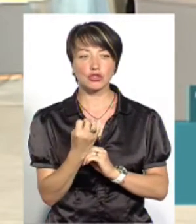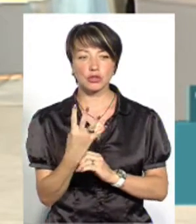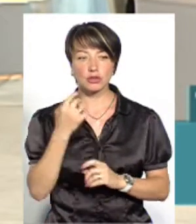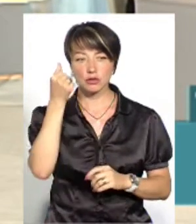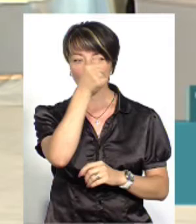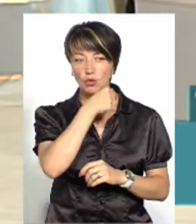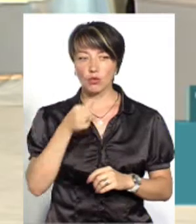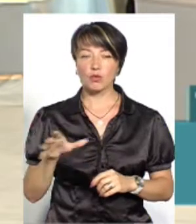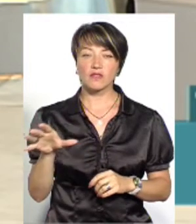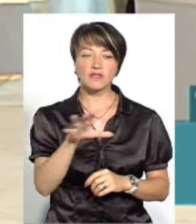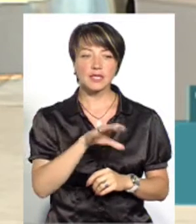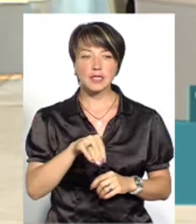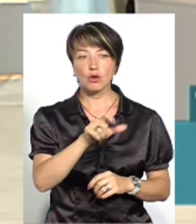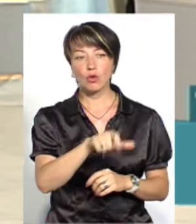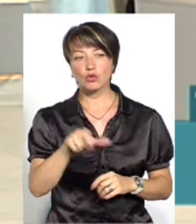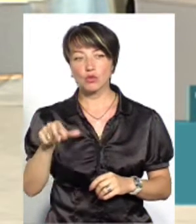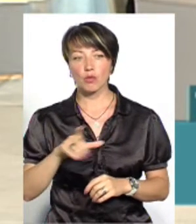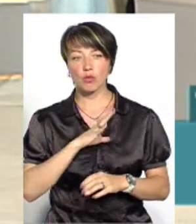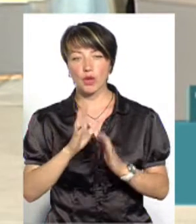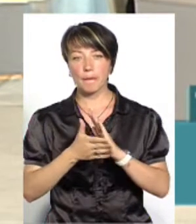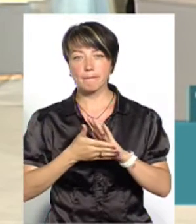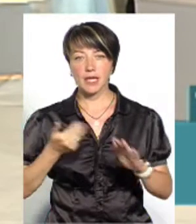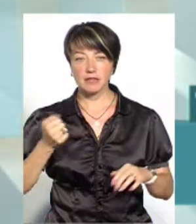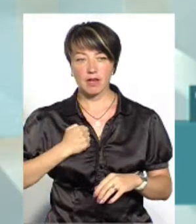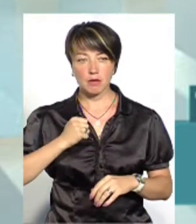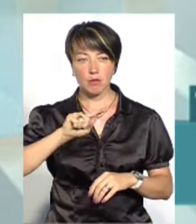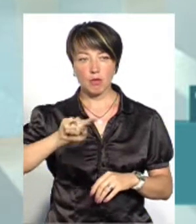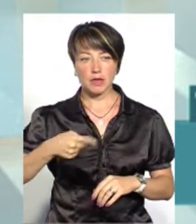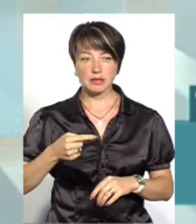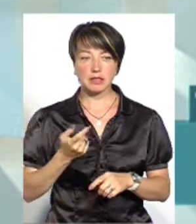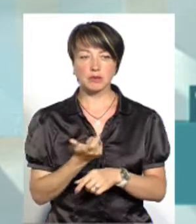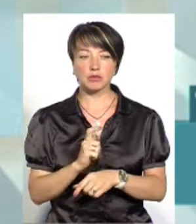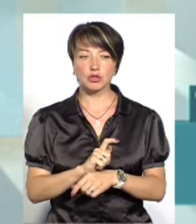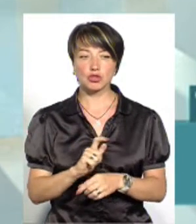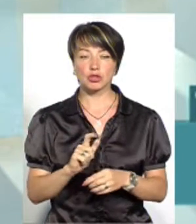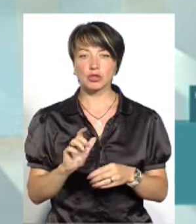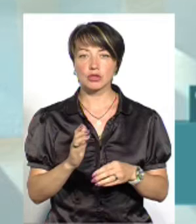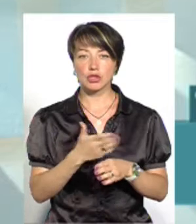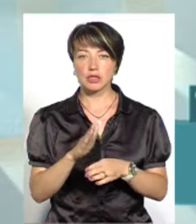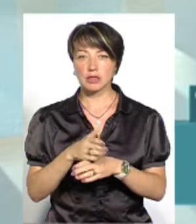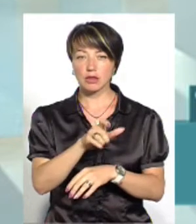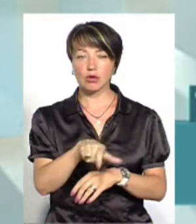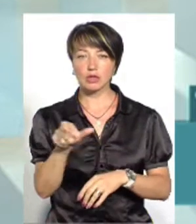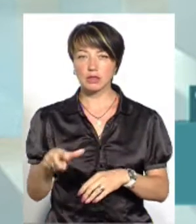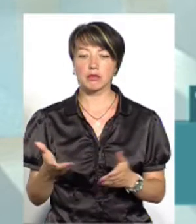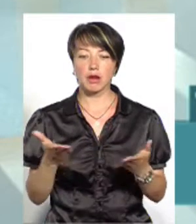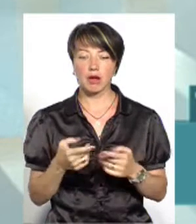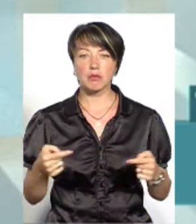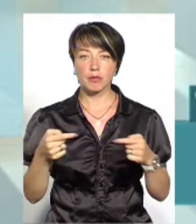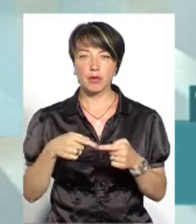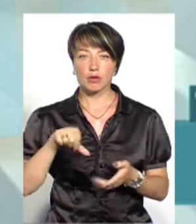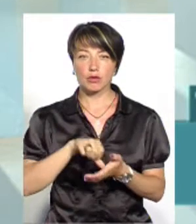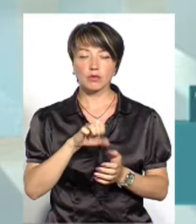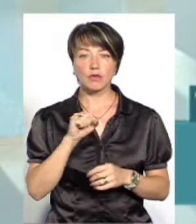року, всі ті особи, які були призвані по мобілізації, тобто це більша частина тих якраз осіб, яка безпосередньо приймала участь